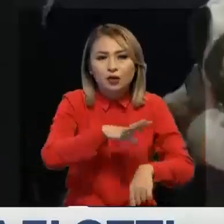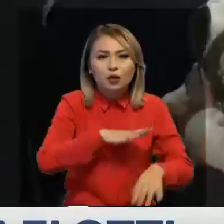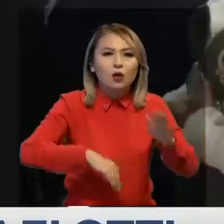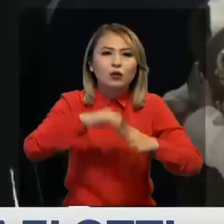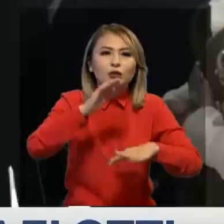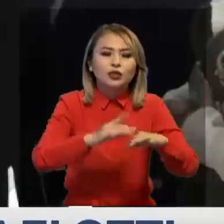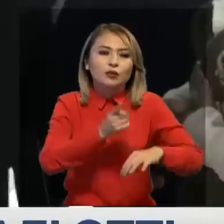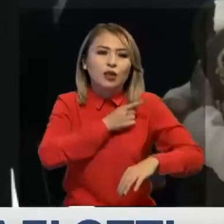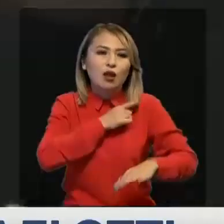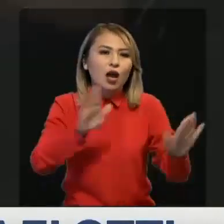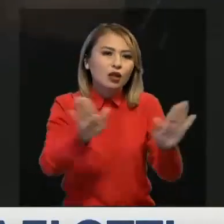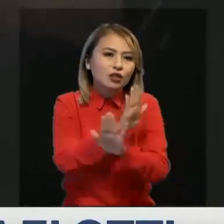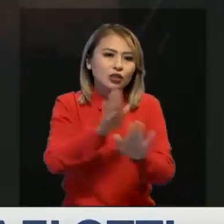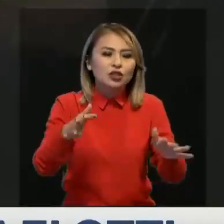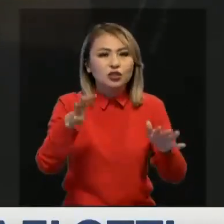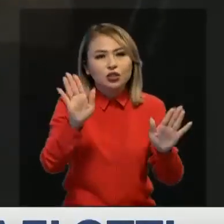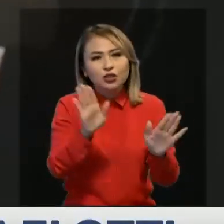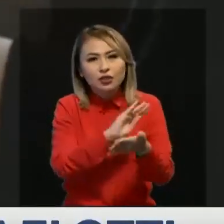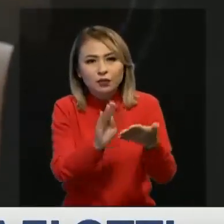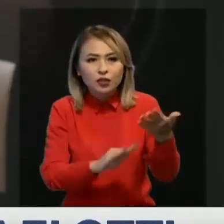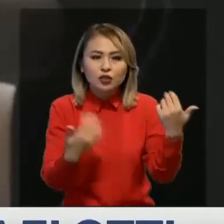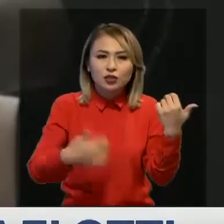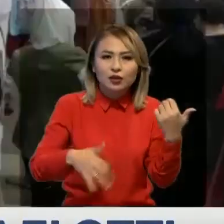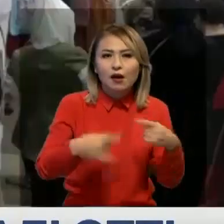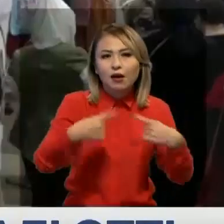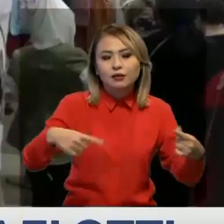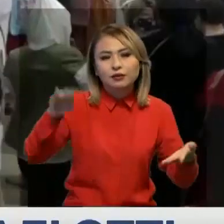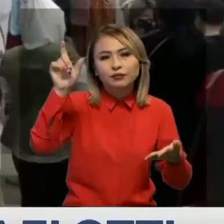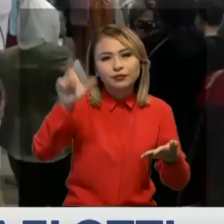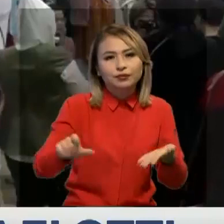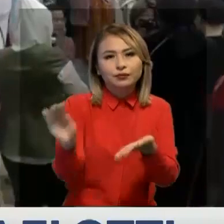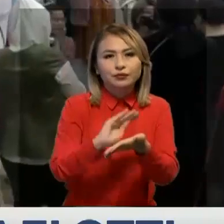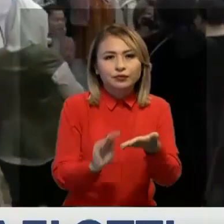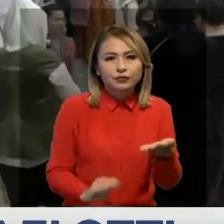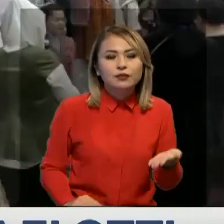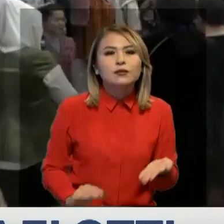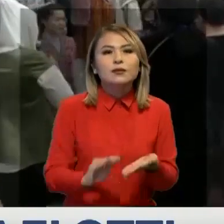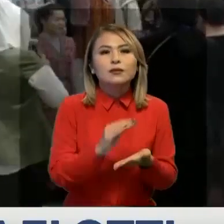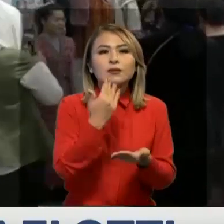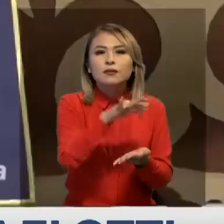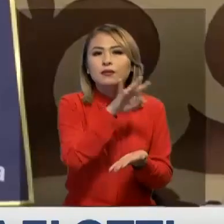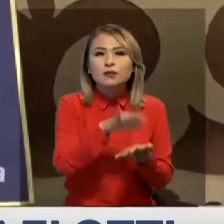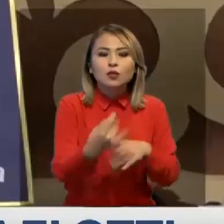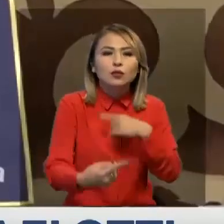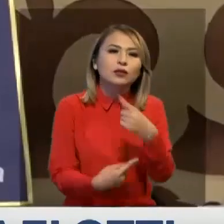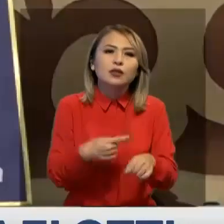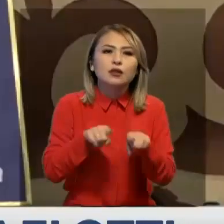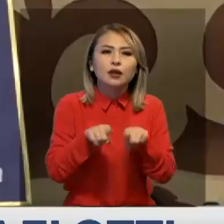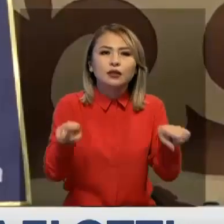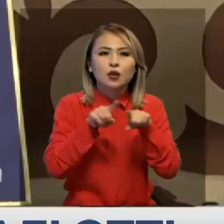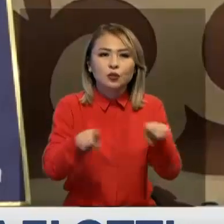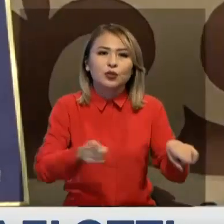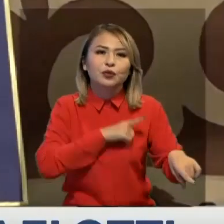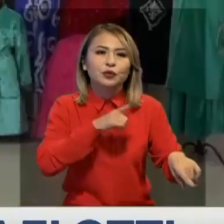ұйымдастырылды. Қолөнер шеберлері, әншілер, жыршылар, термешілер мен ақындар өнер көрсетті. Мақсат атадан қалған мұраны